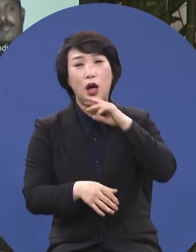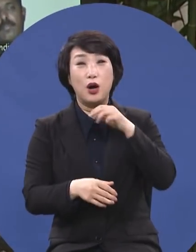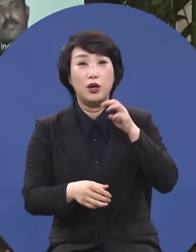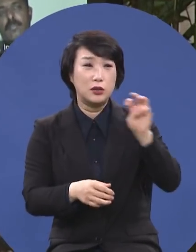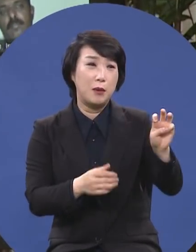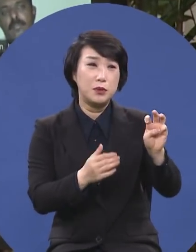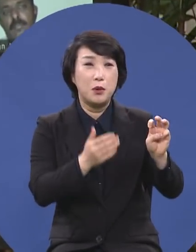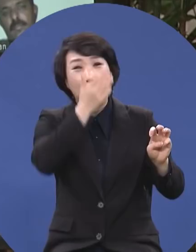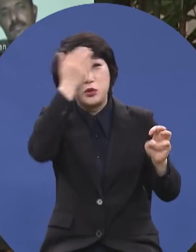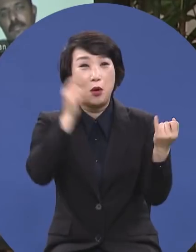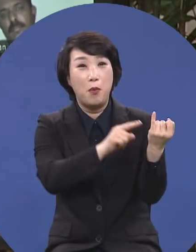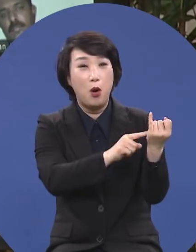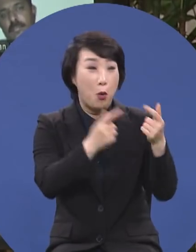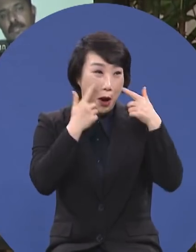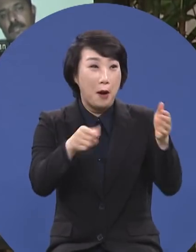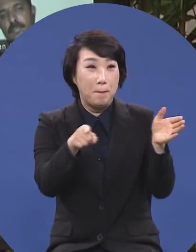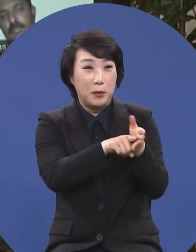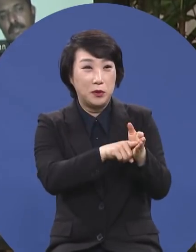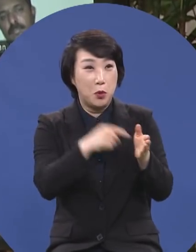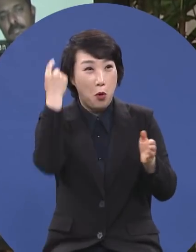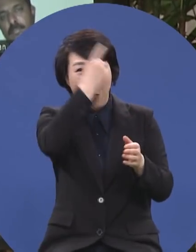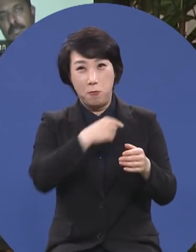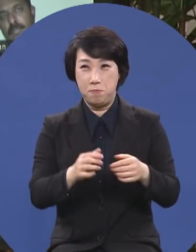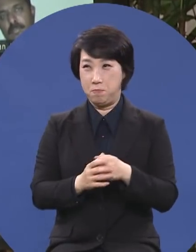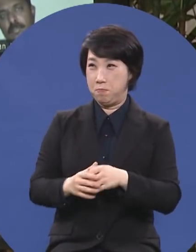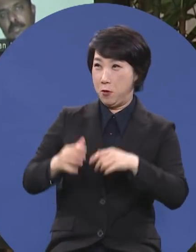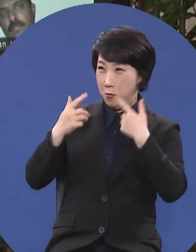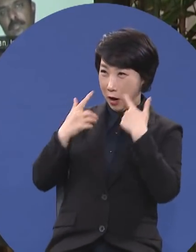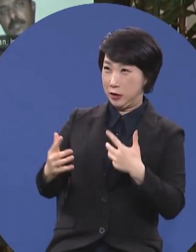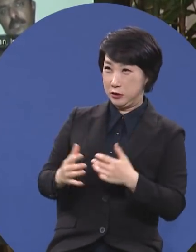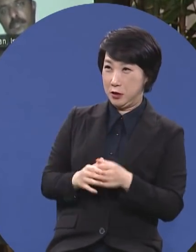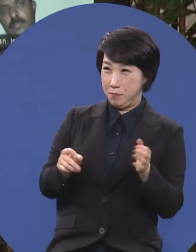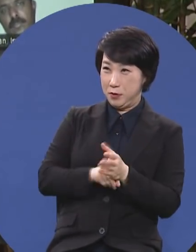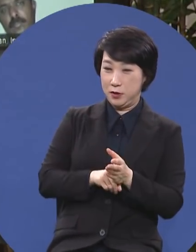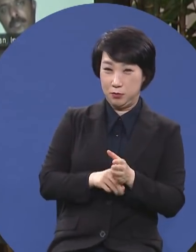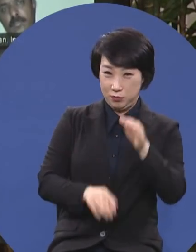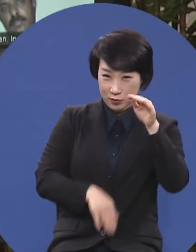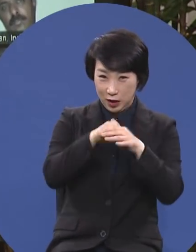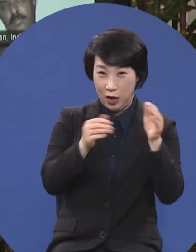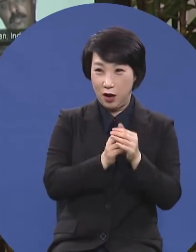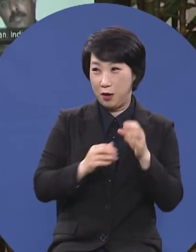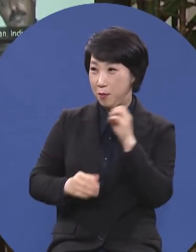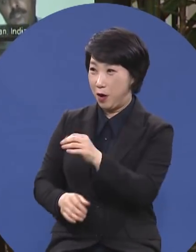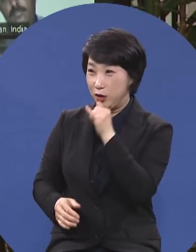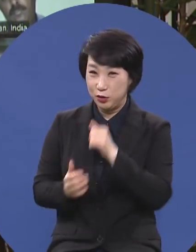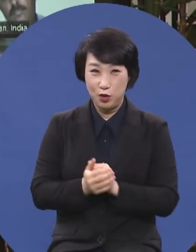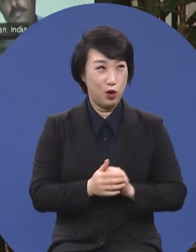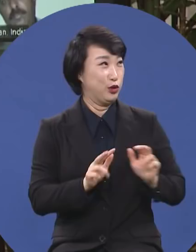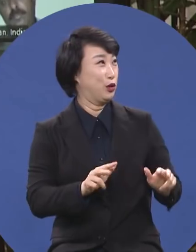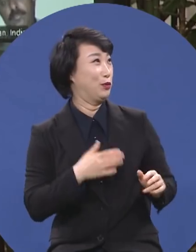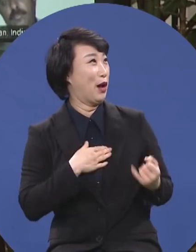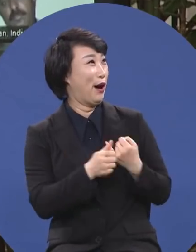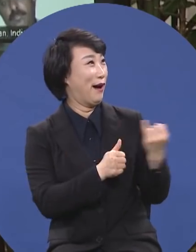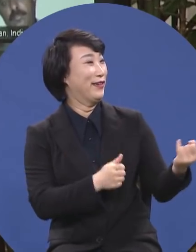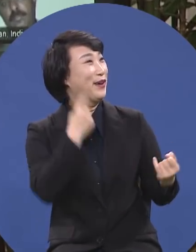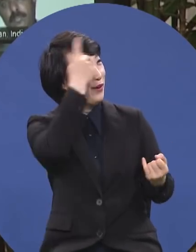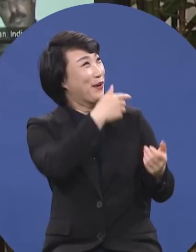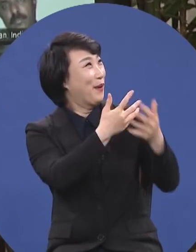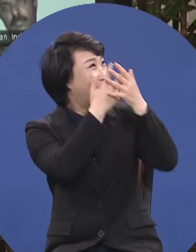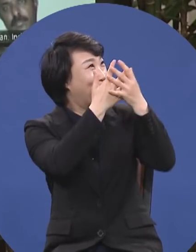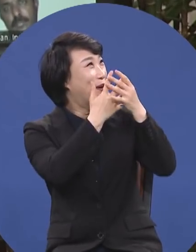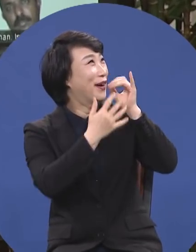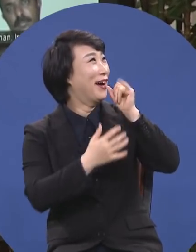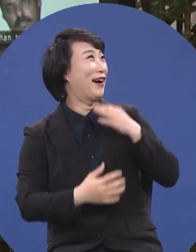여자가 저런 확신에 찬 얼굴에 얼마나 확신에 찼느냐. 그 확신에 찬 얼굴이 지금도 내 얼굴에